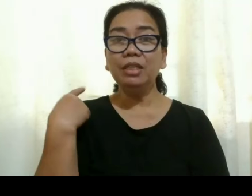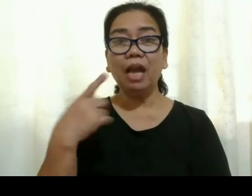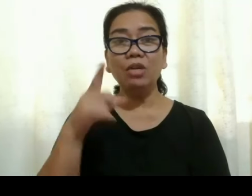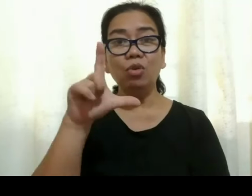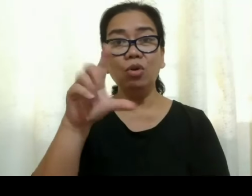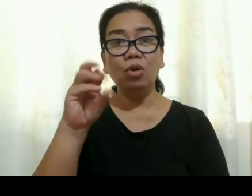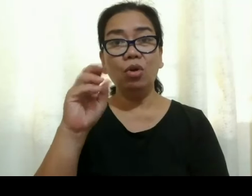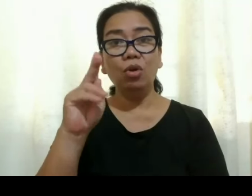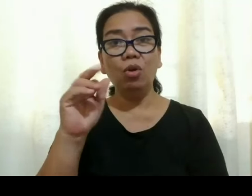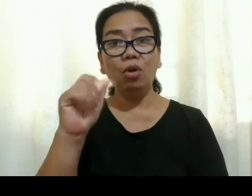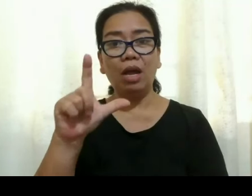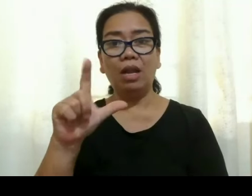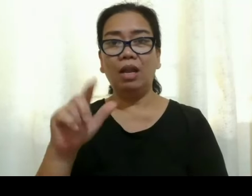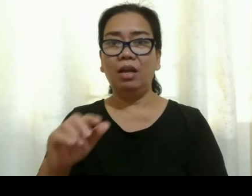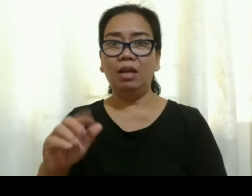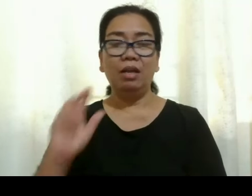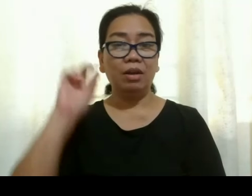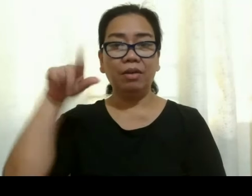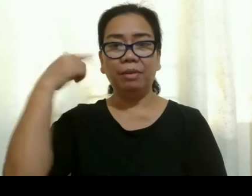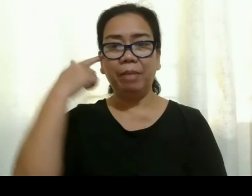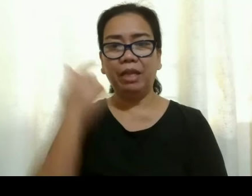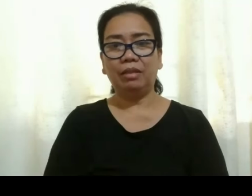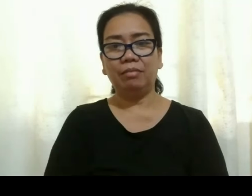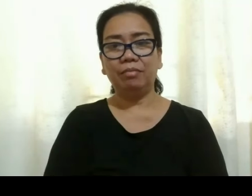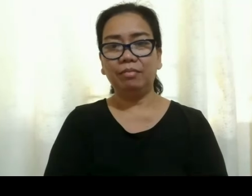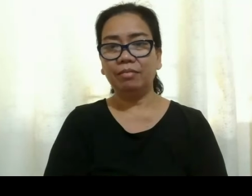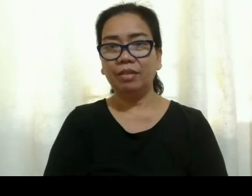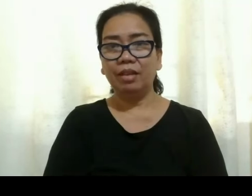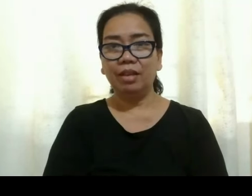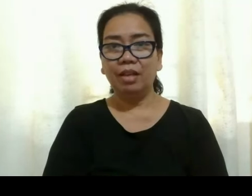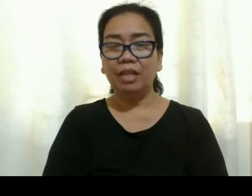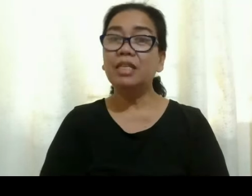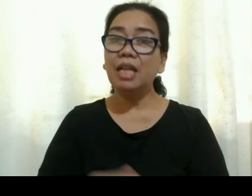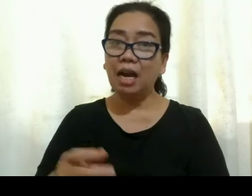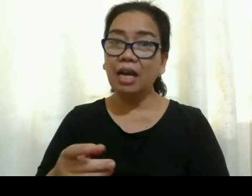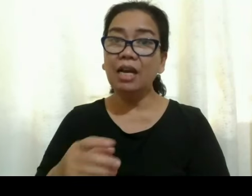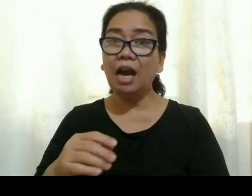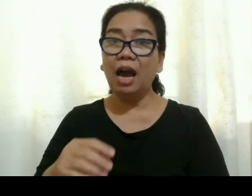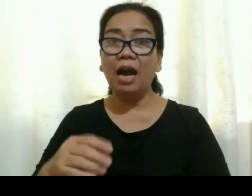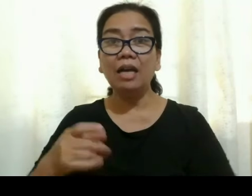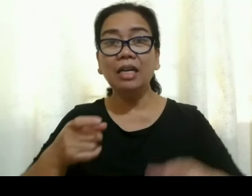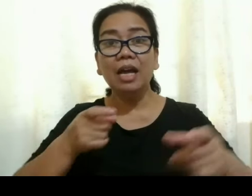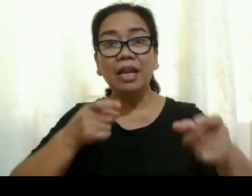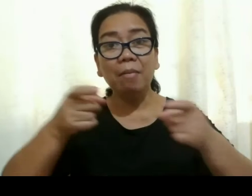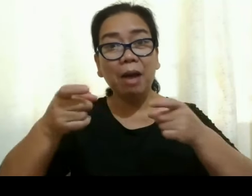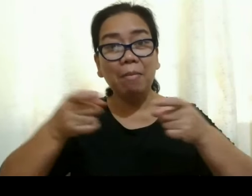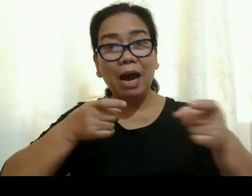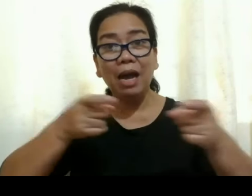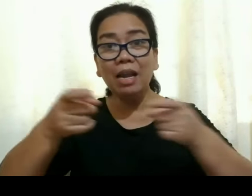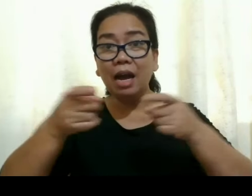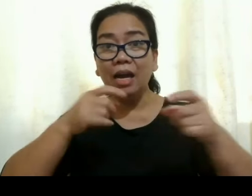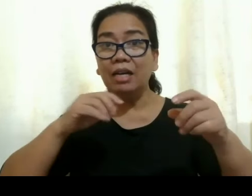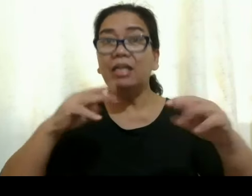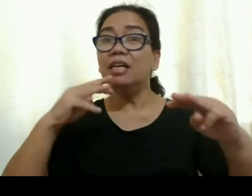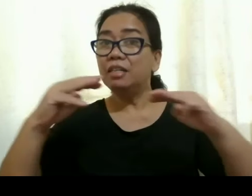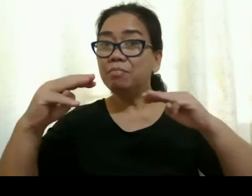Meron din tayong local government. Sila ang